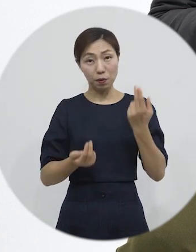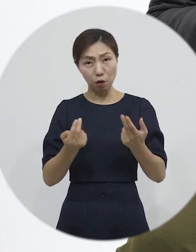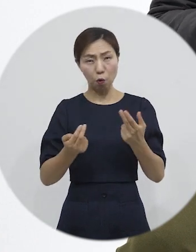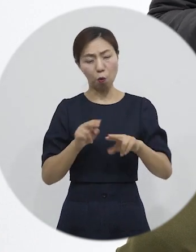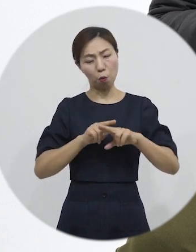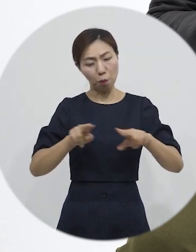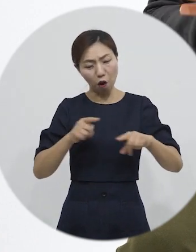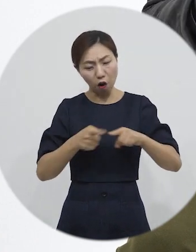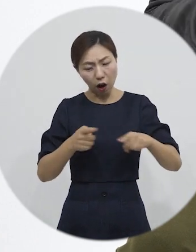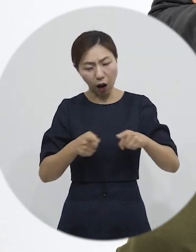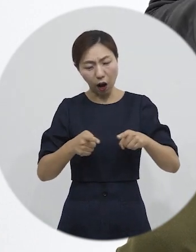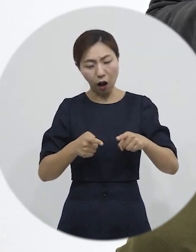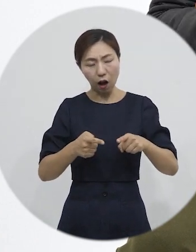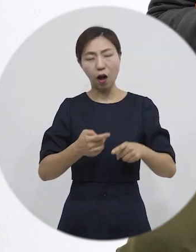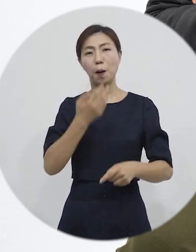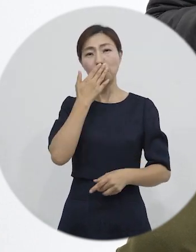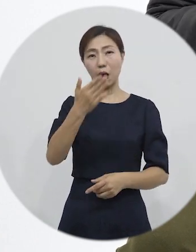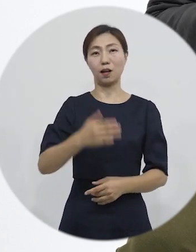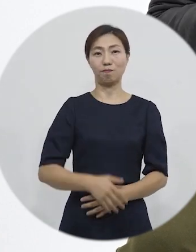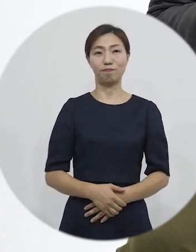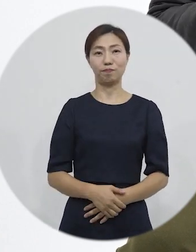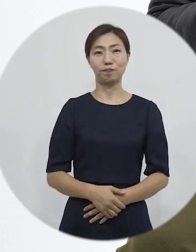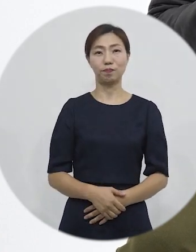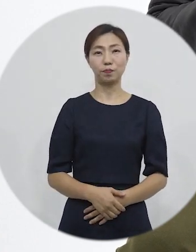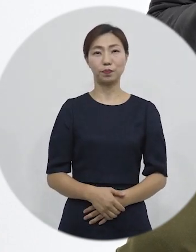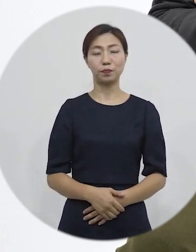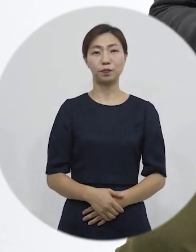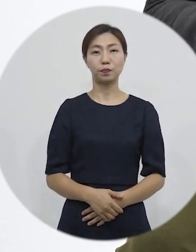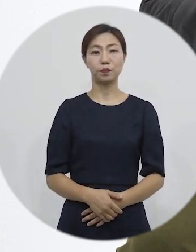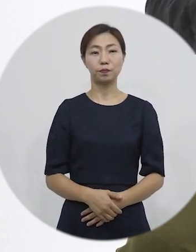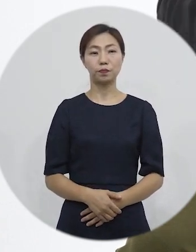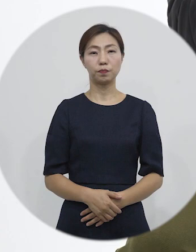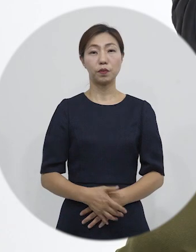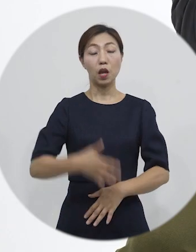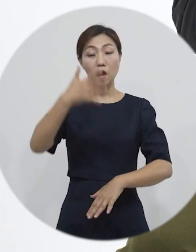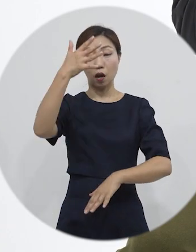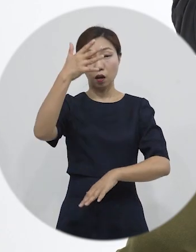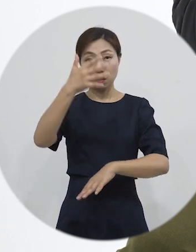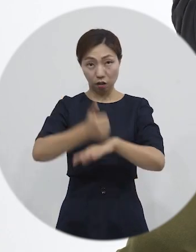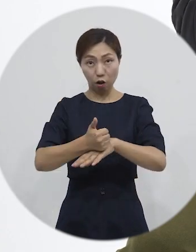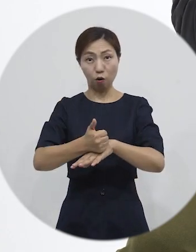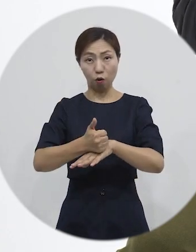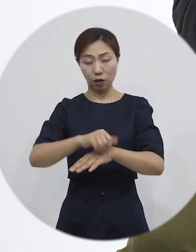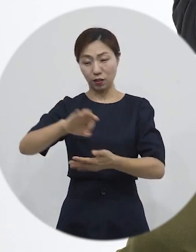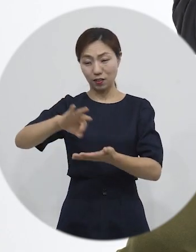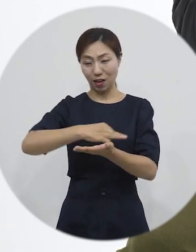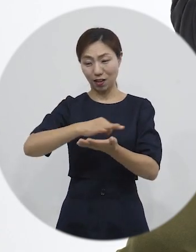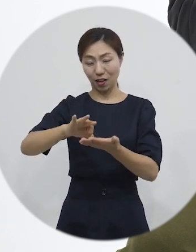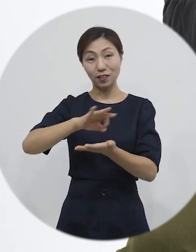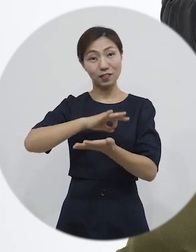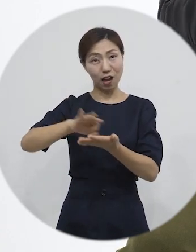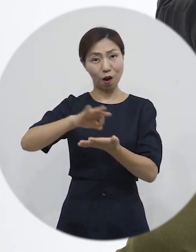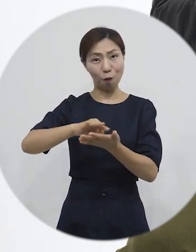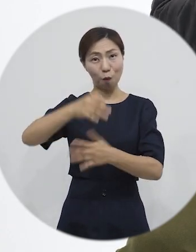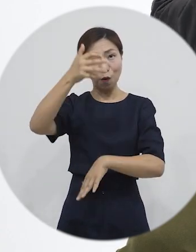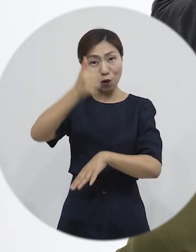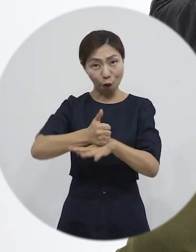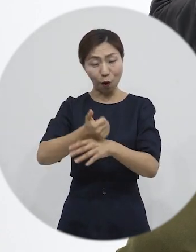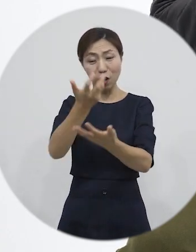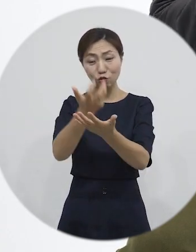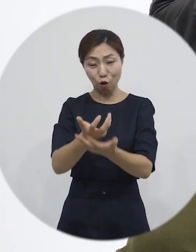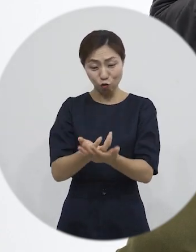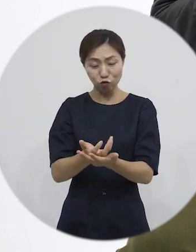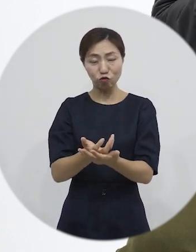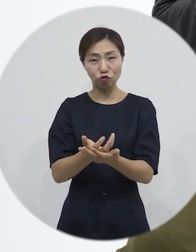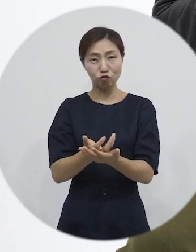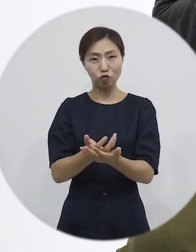됩니다. 이게 바로 예산안에 대한 의견 제시이고요. 결산안에 대한 의견 제시도 그